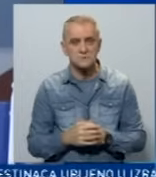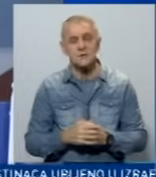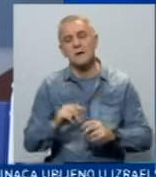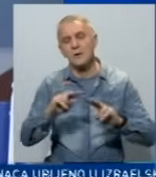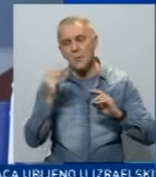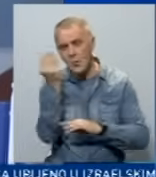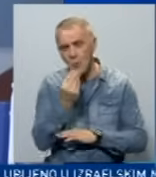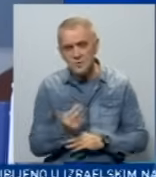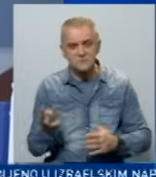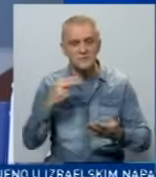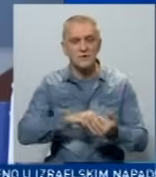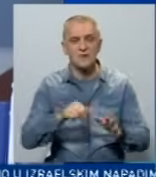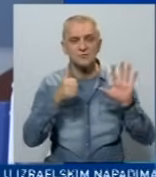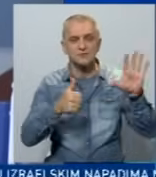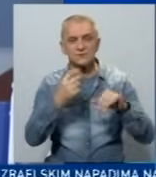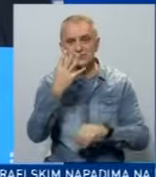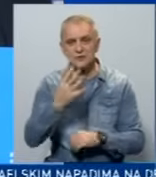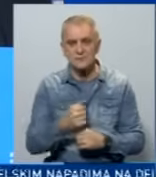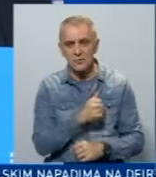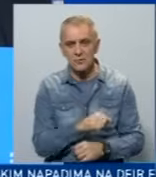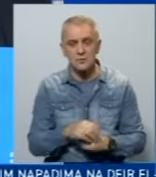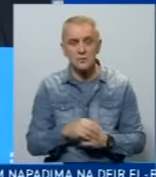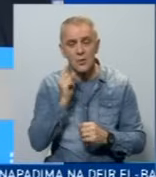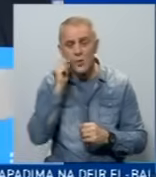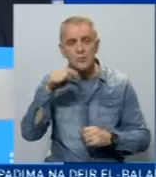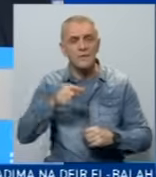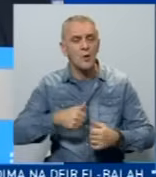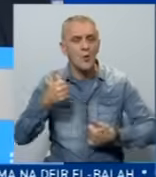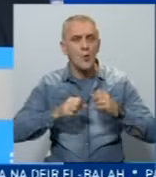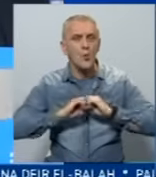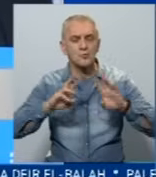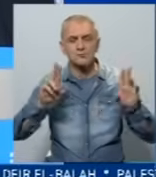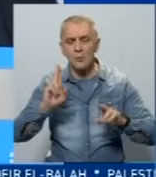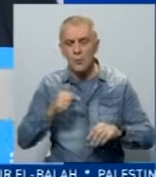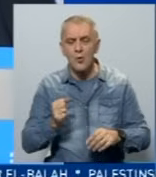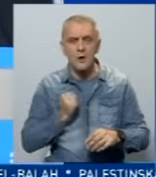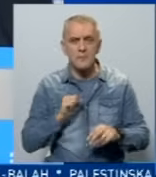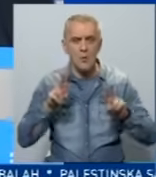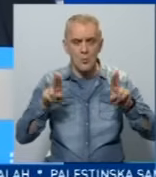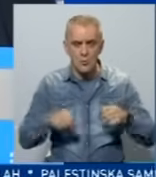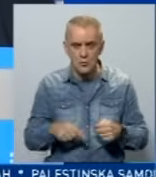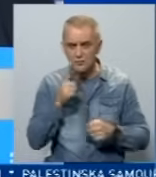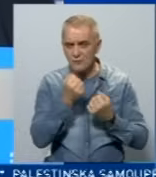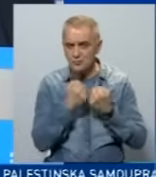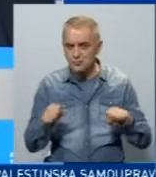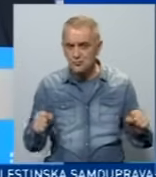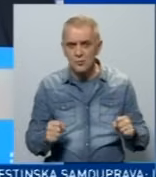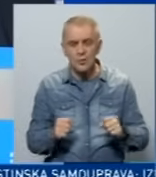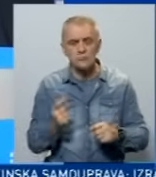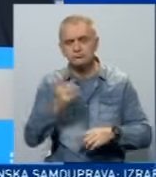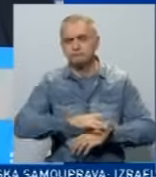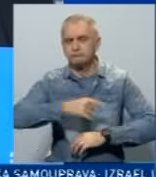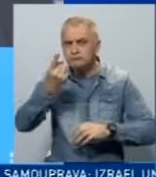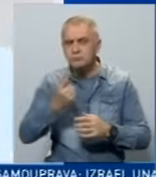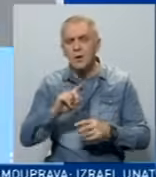umjetnost 2064. godine. Ljudi na ovom konkursu mogu zapravo da imaju tu mogućnost i tu slobodu da se kreativno izraze